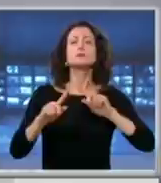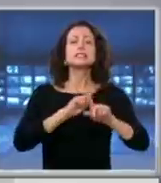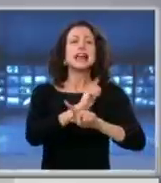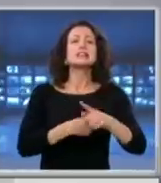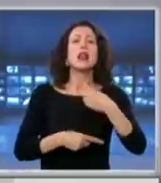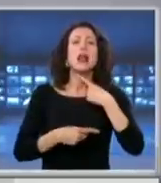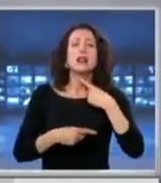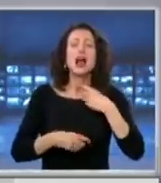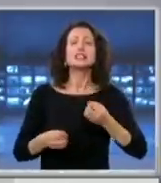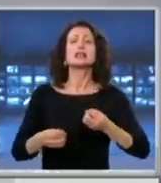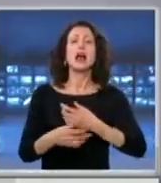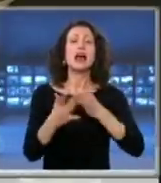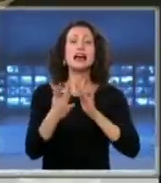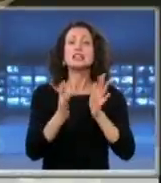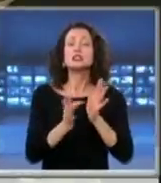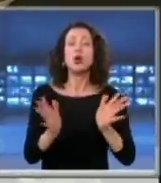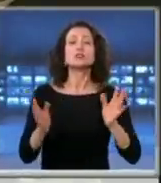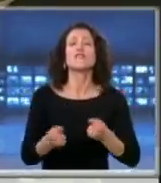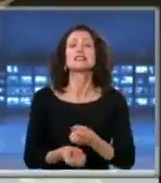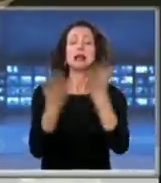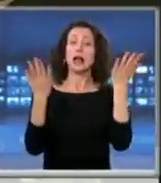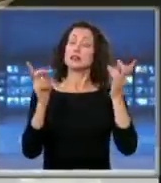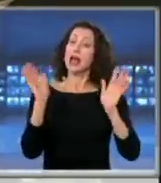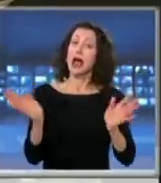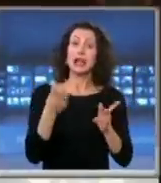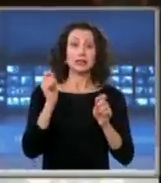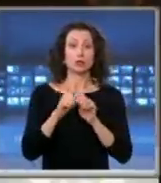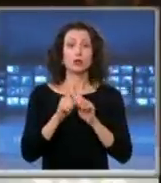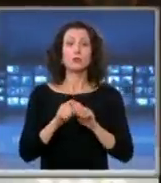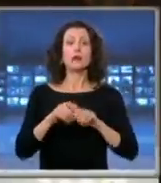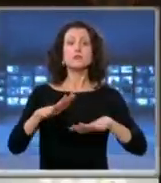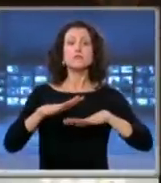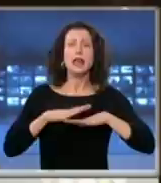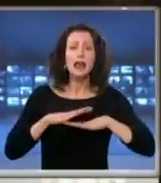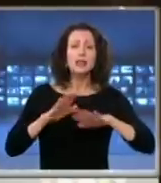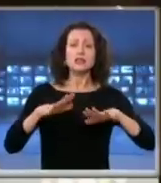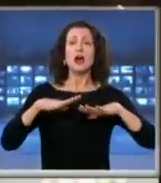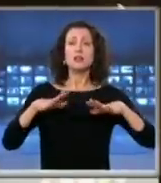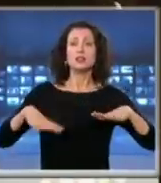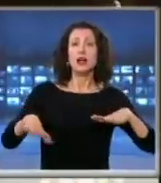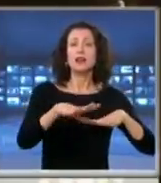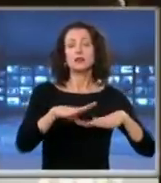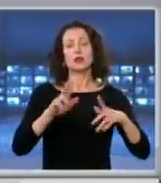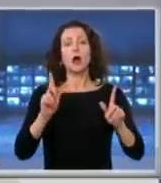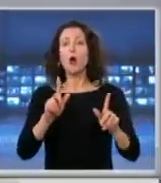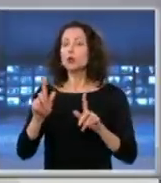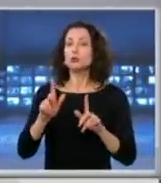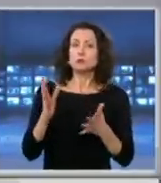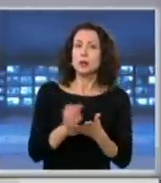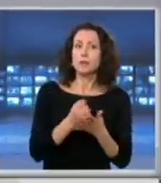от тераса, от двор, от къщи, пред иконата, където намери за добре. Моля ви,